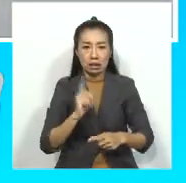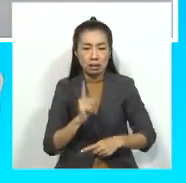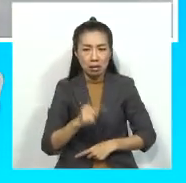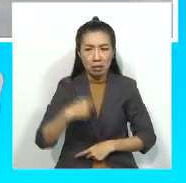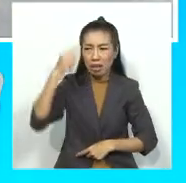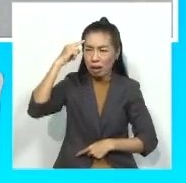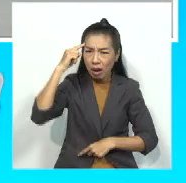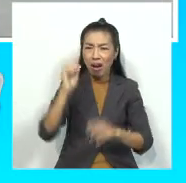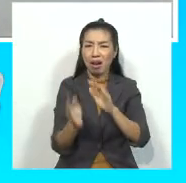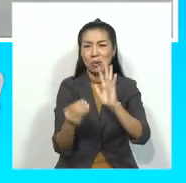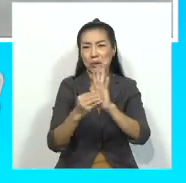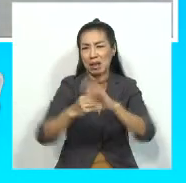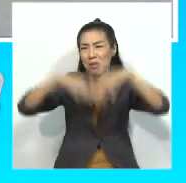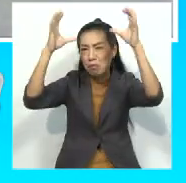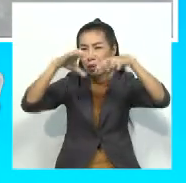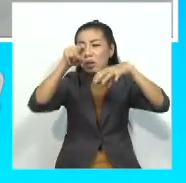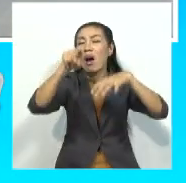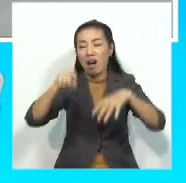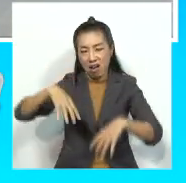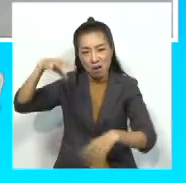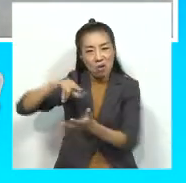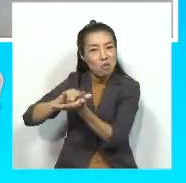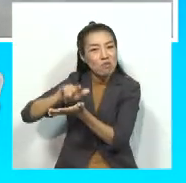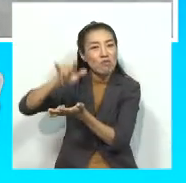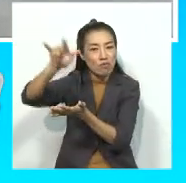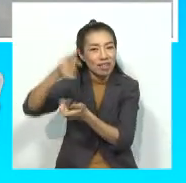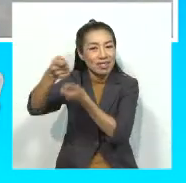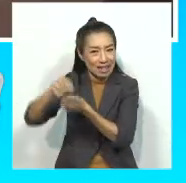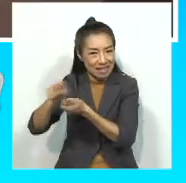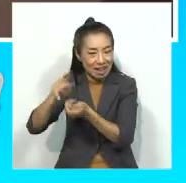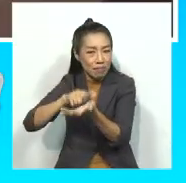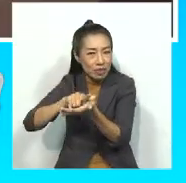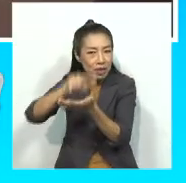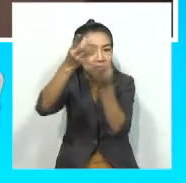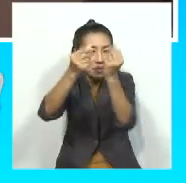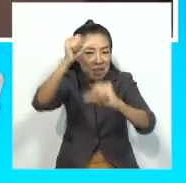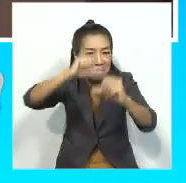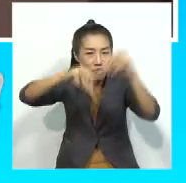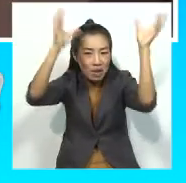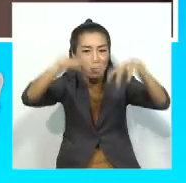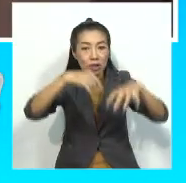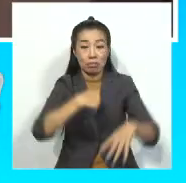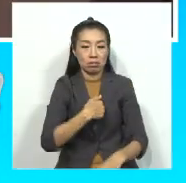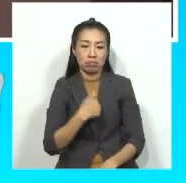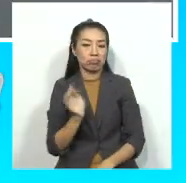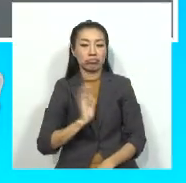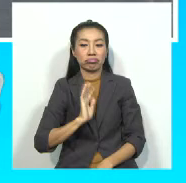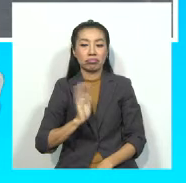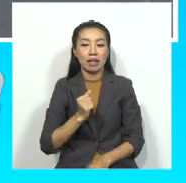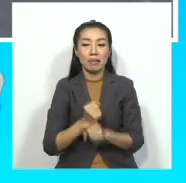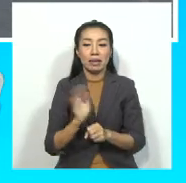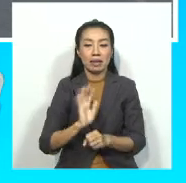าเอ้ยฝนที่ตกไปเนี่ยกรมฝนหลวงการบินเกษตรไปเคลมว่าเป็นของฝนหลวงเลยเราไม่ทำอย่างนั้นอยู่แล้ว